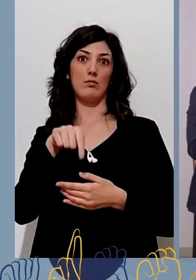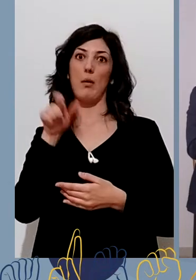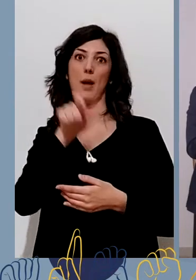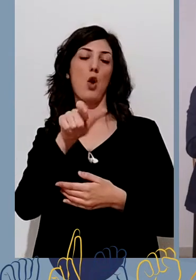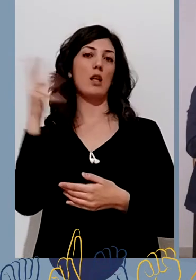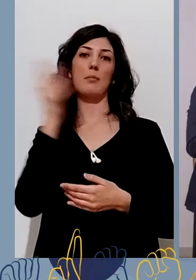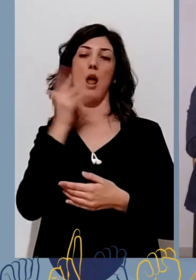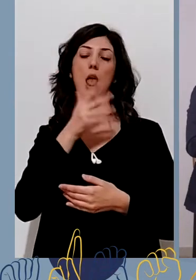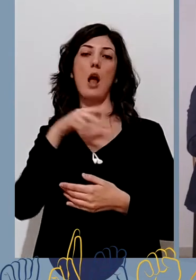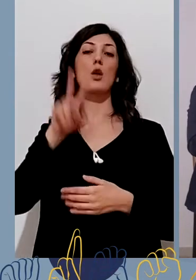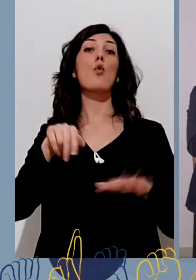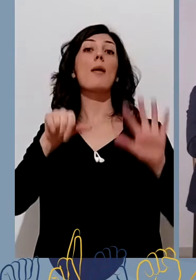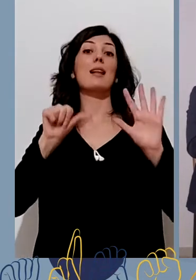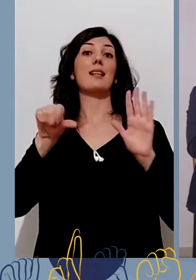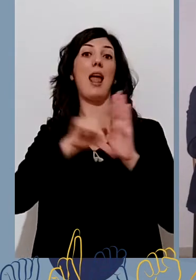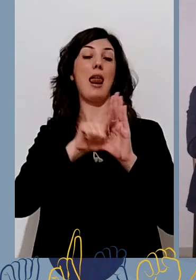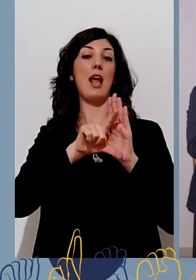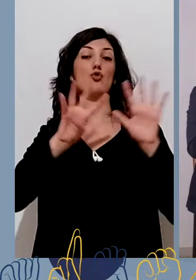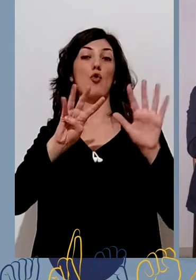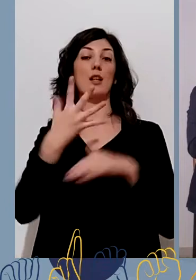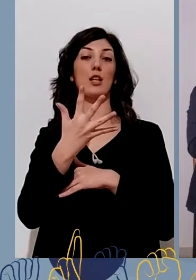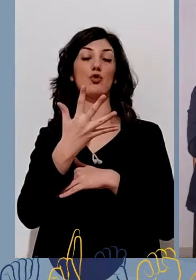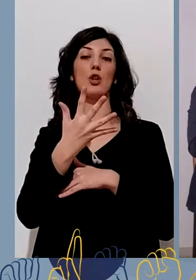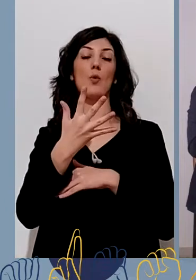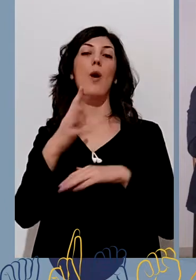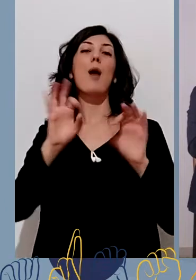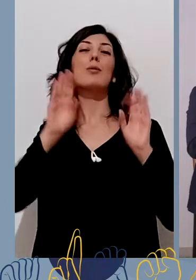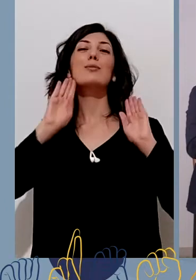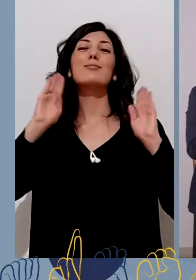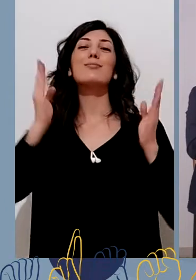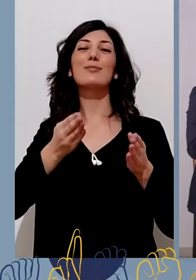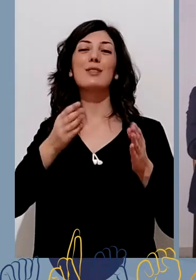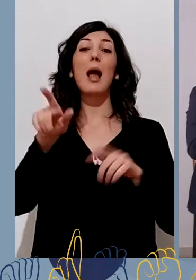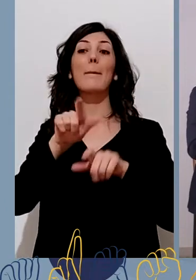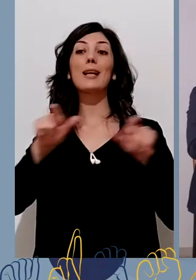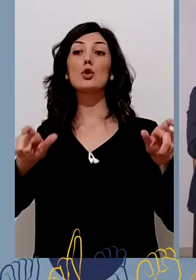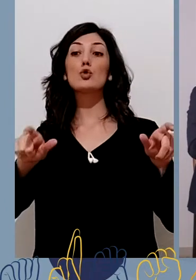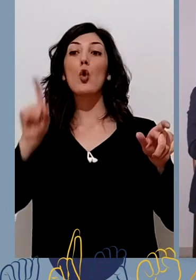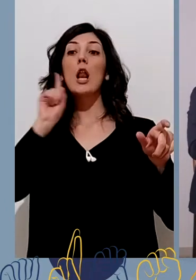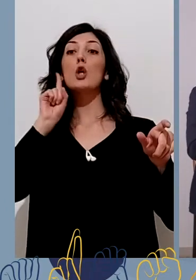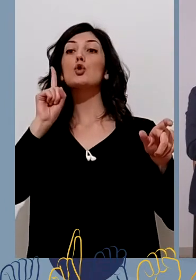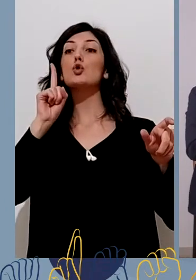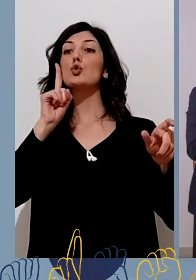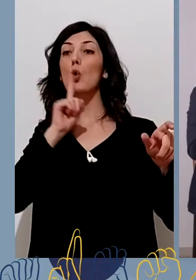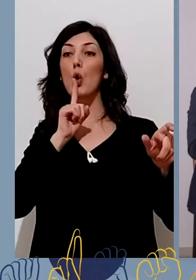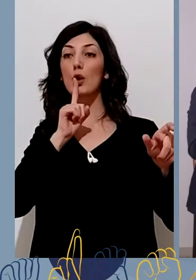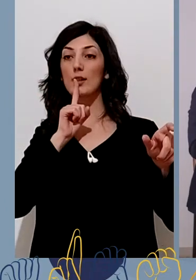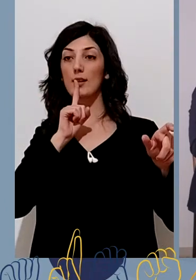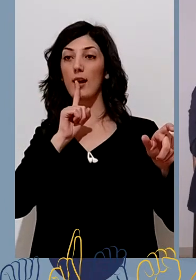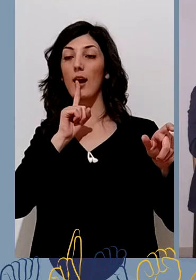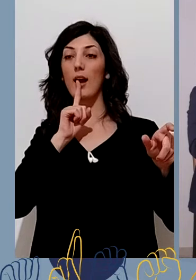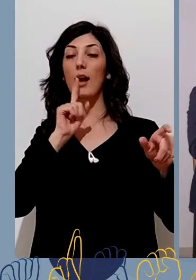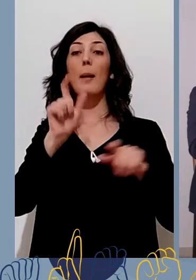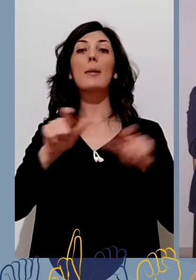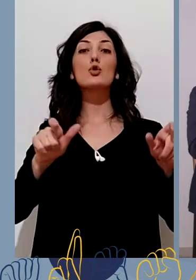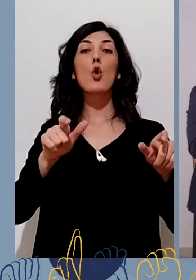95, che chiama questo tipo di persona sorda, soggetto sordo, certo. No, non udente. Non possiamo